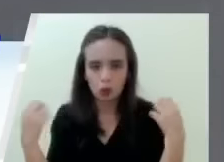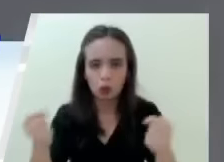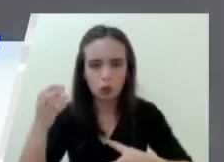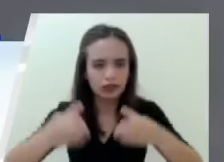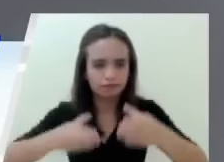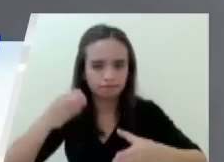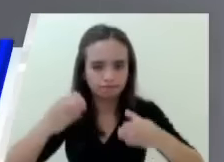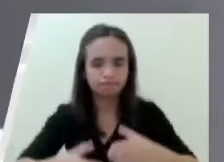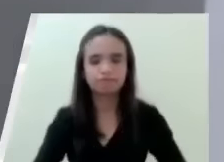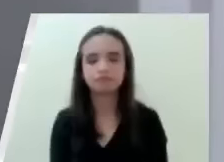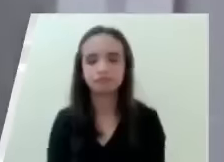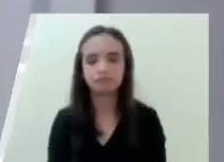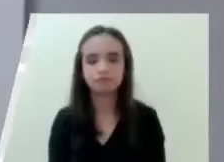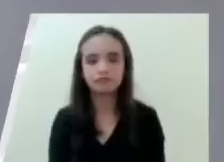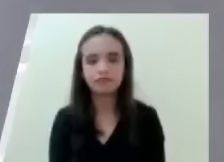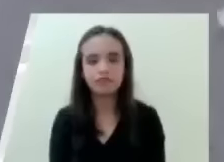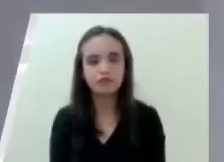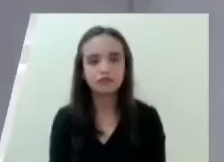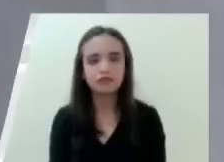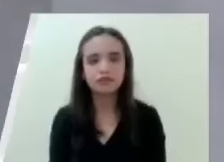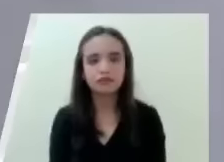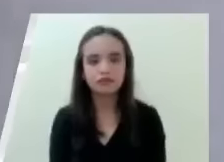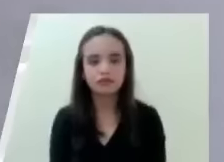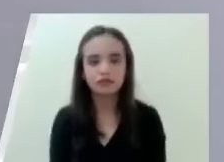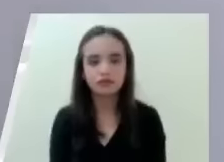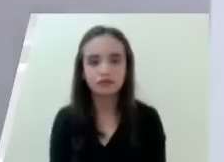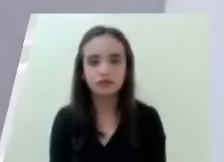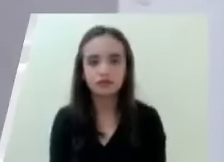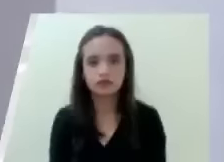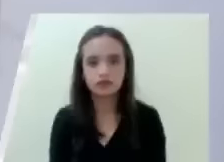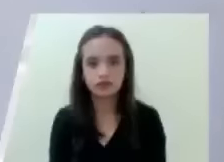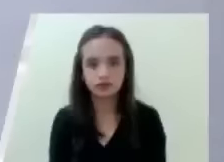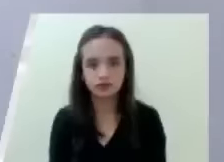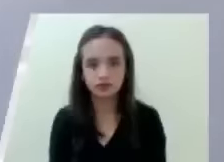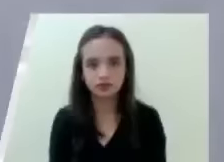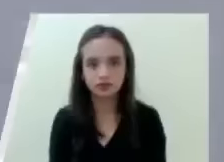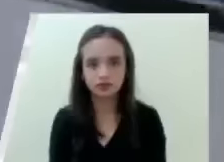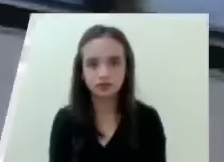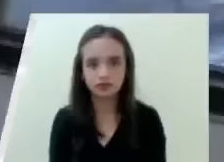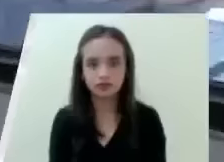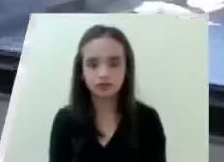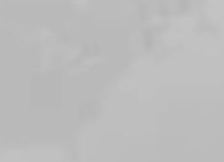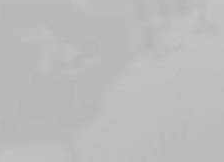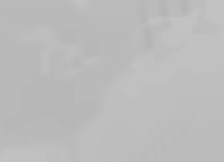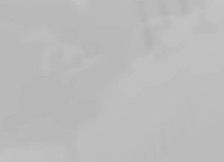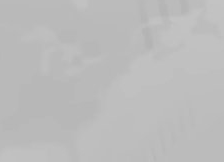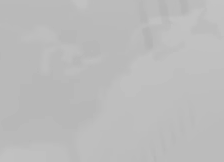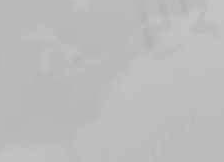Para sa GMA Integrated News, Emil Sumangil, Nakatutok, 24 Horas.